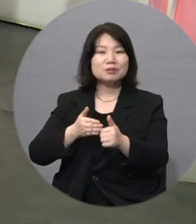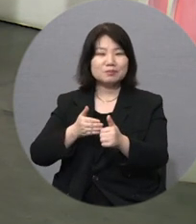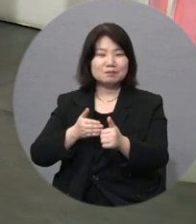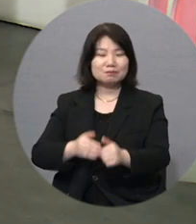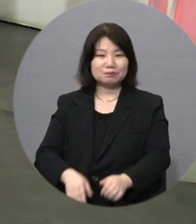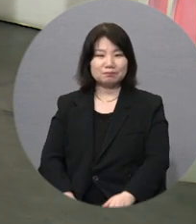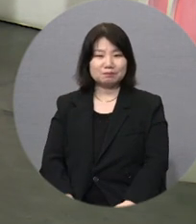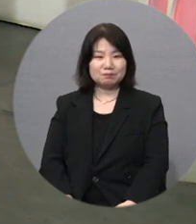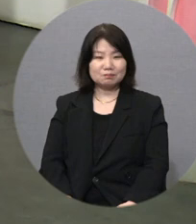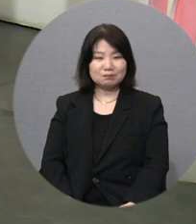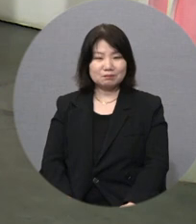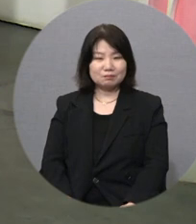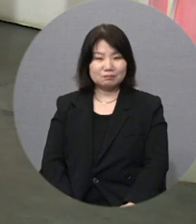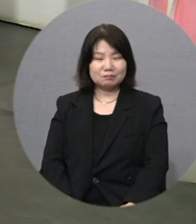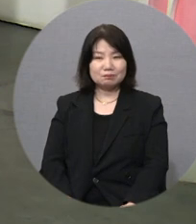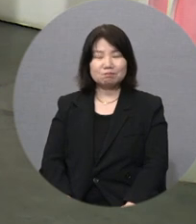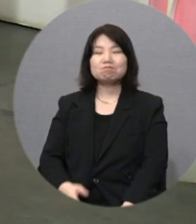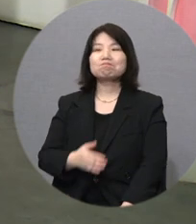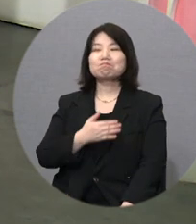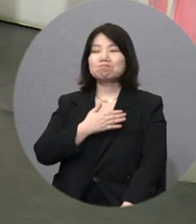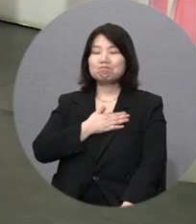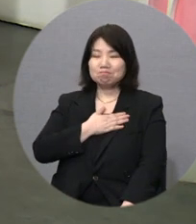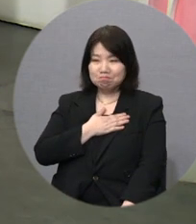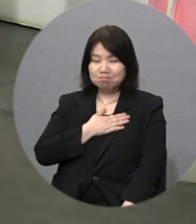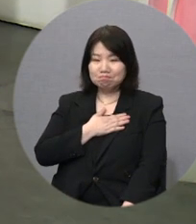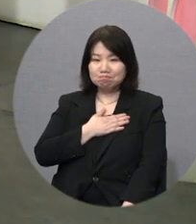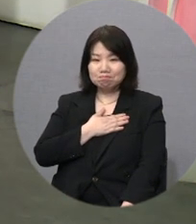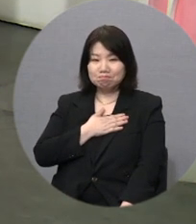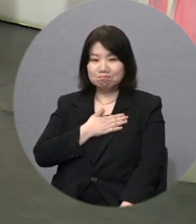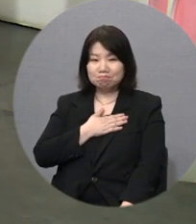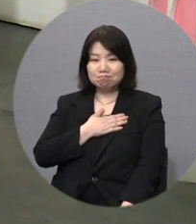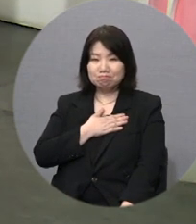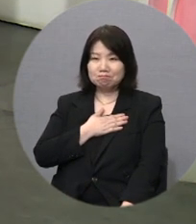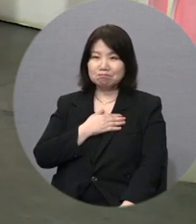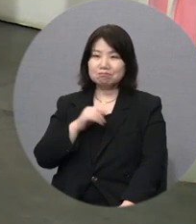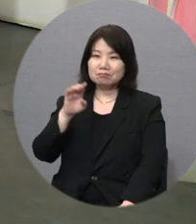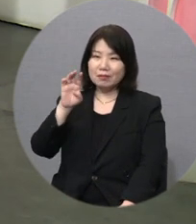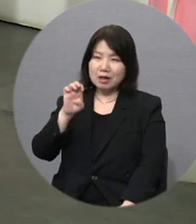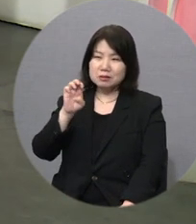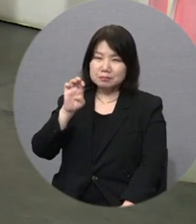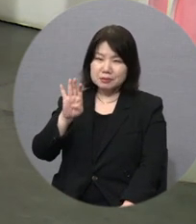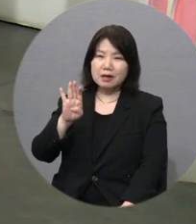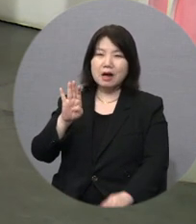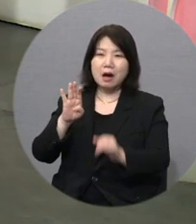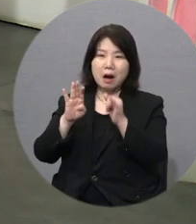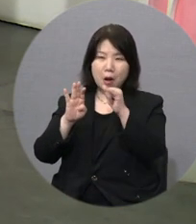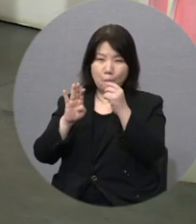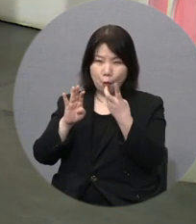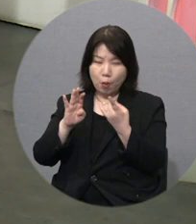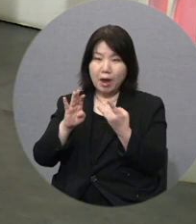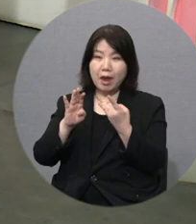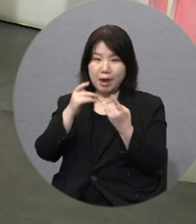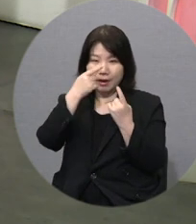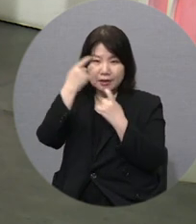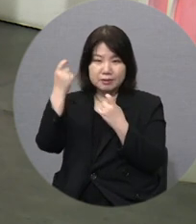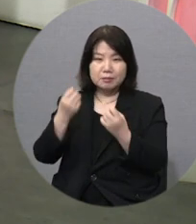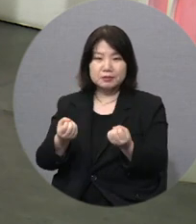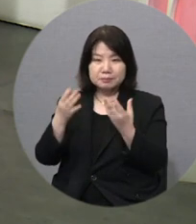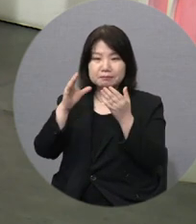같아요 회장님 예 제가 저기 어 제 44에 우리 장애인 기념식 때